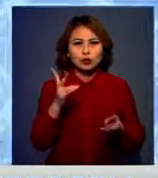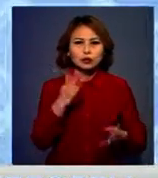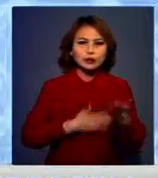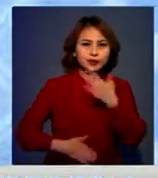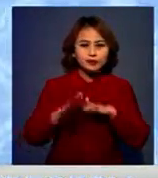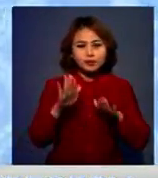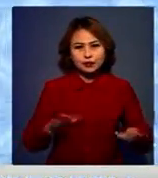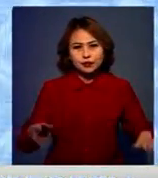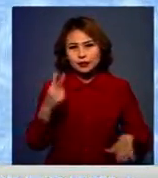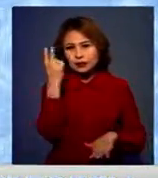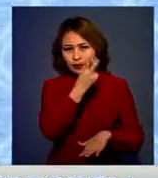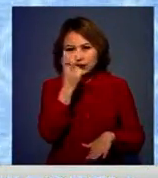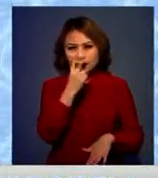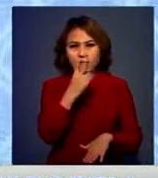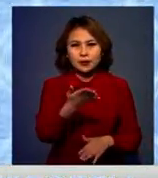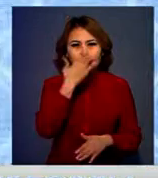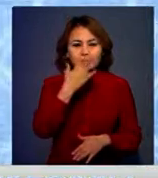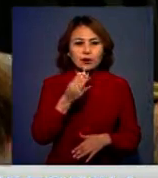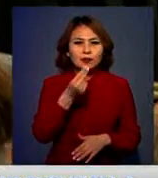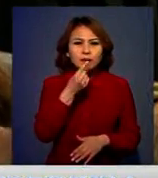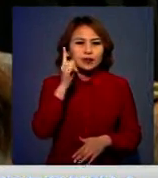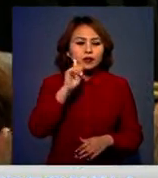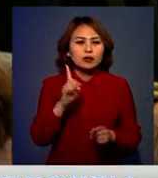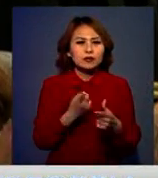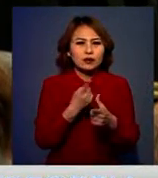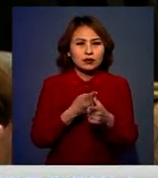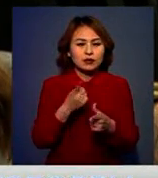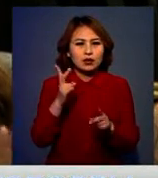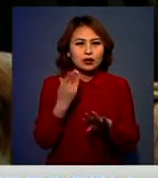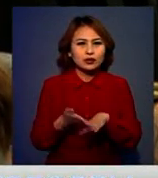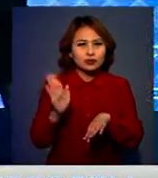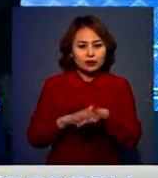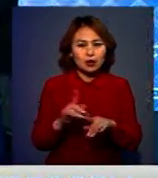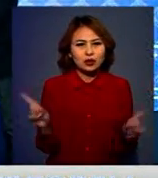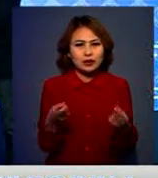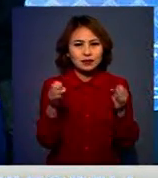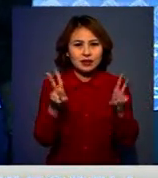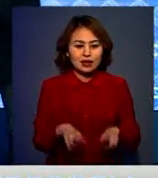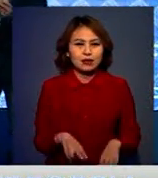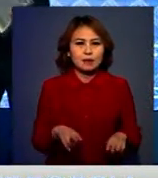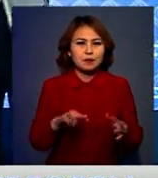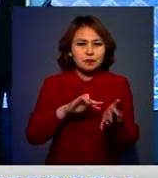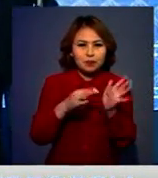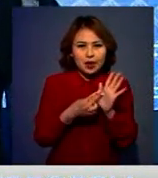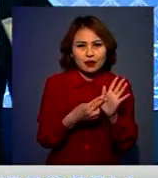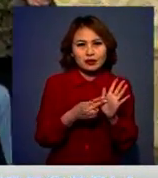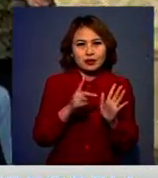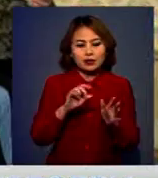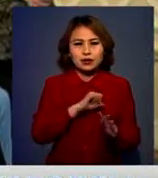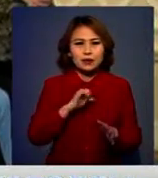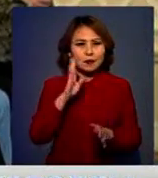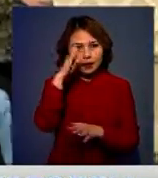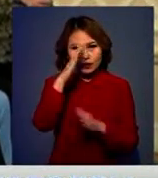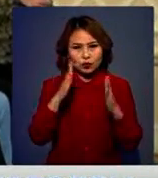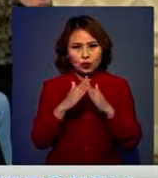мүмкіндігі шектеулі балалардың көру, есдәм сезу, есту қабілетін кешенді дамытатын кішкентай жобасы арқылы ата-аналар